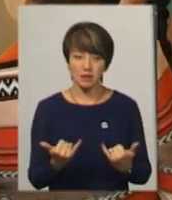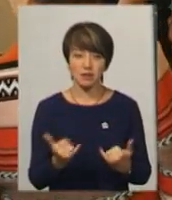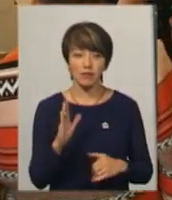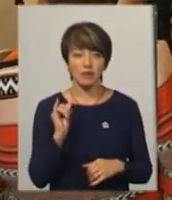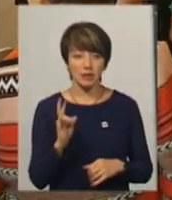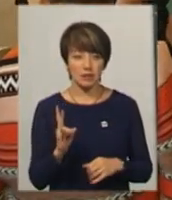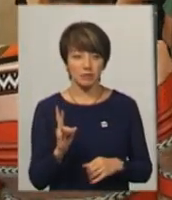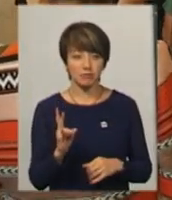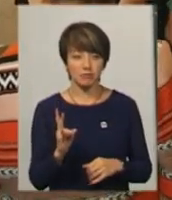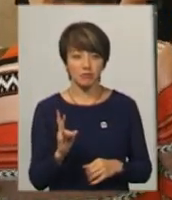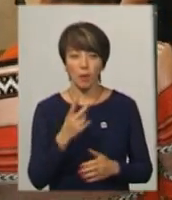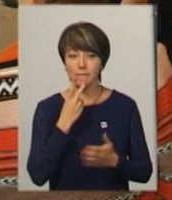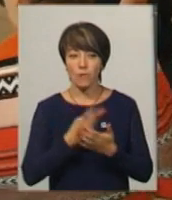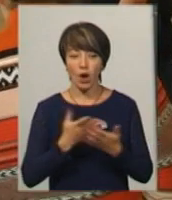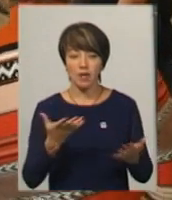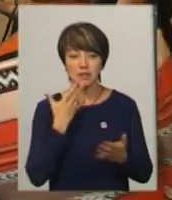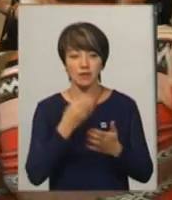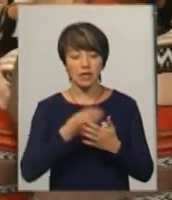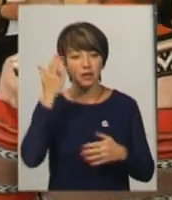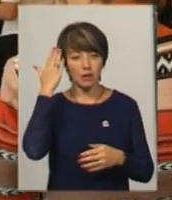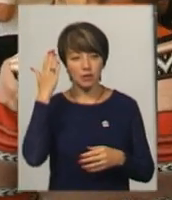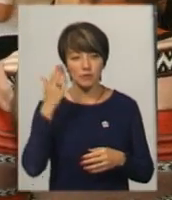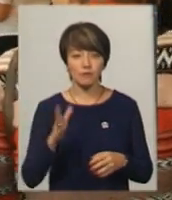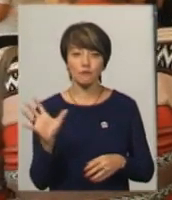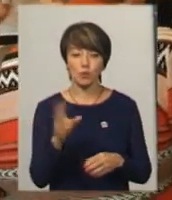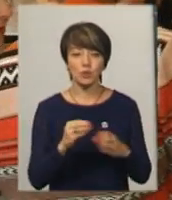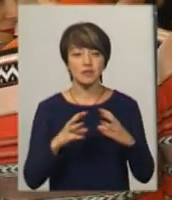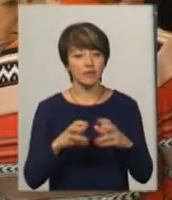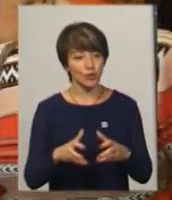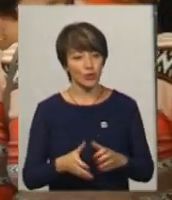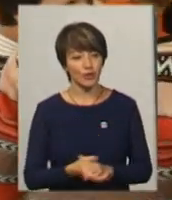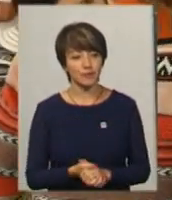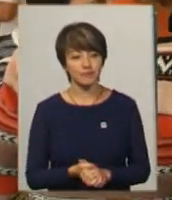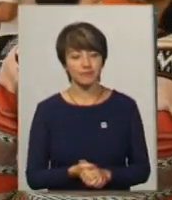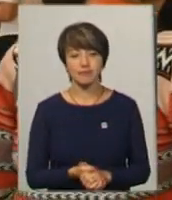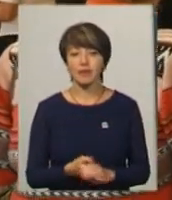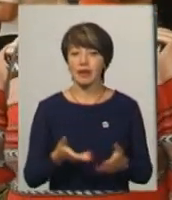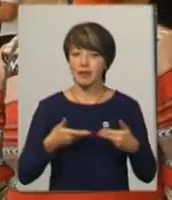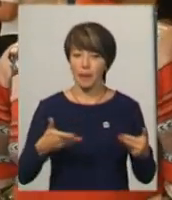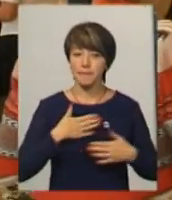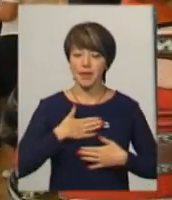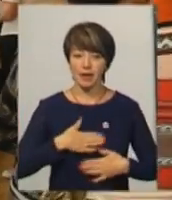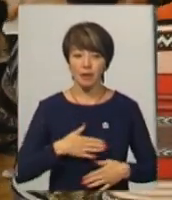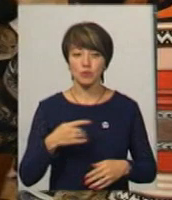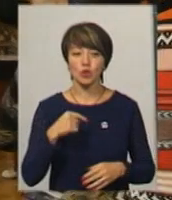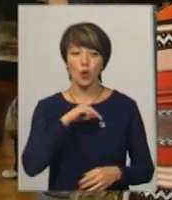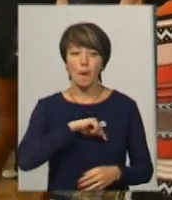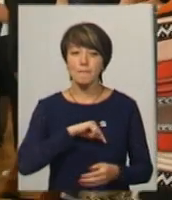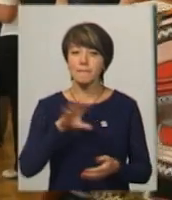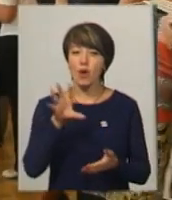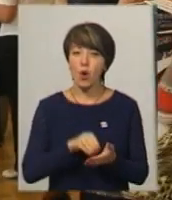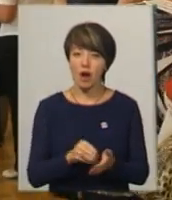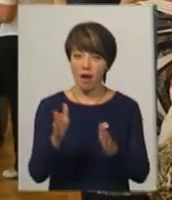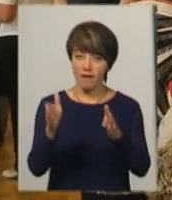він показує свій талант усьому світові. І нам приємно, що у біографії художника,